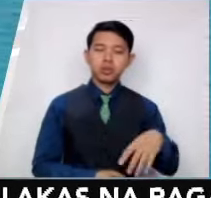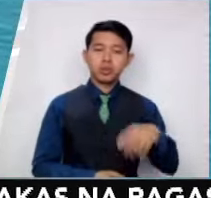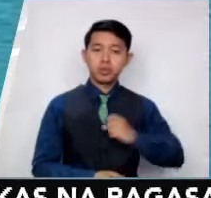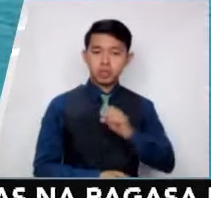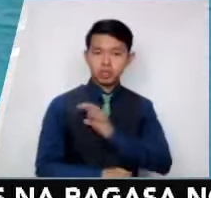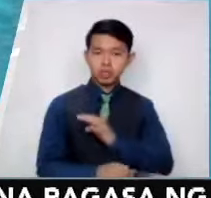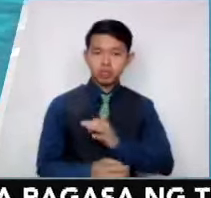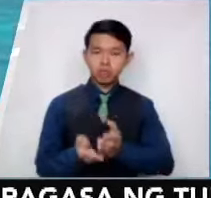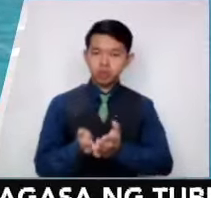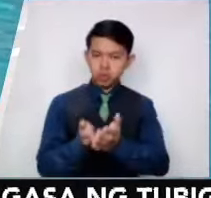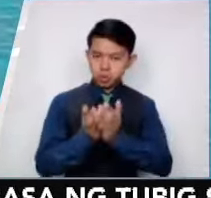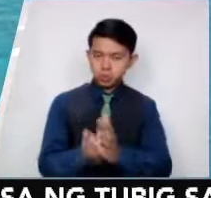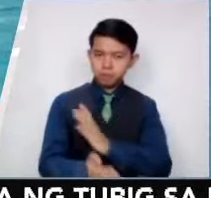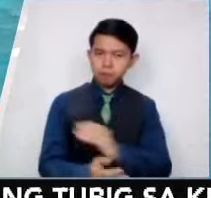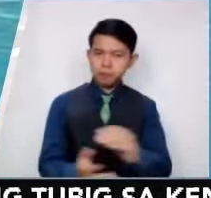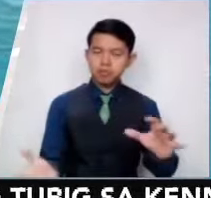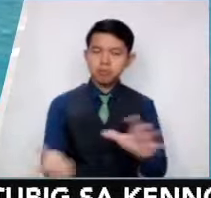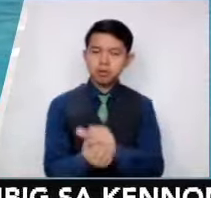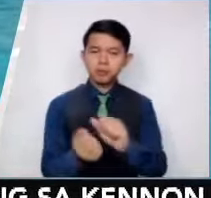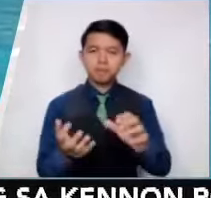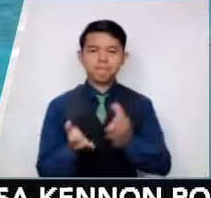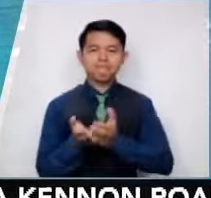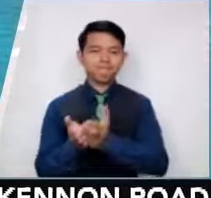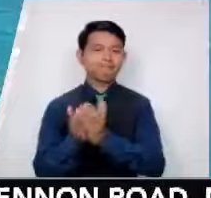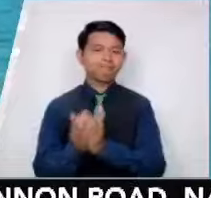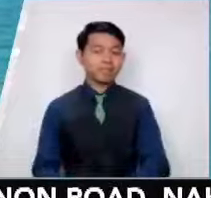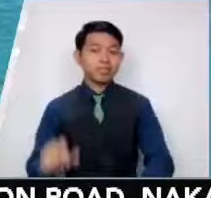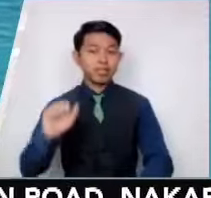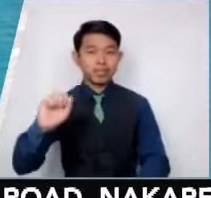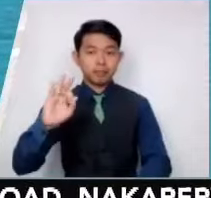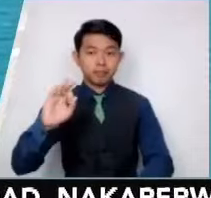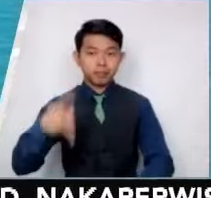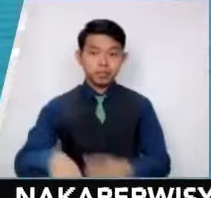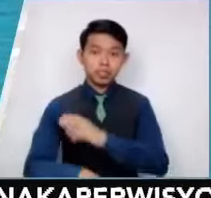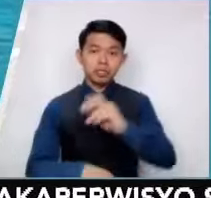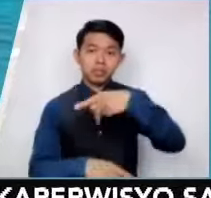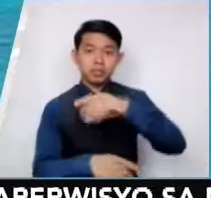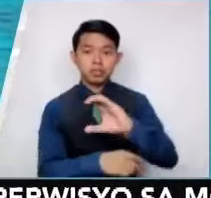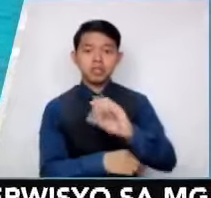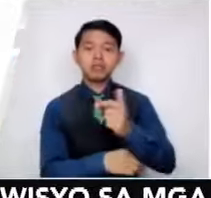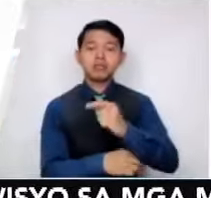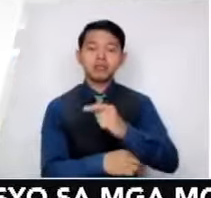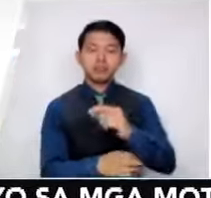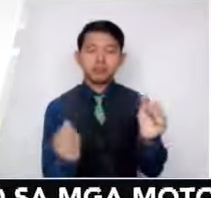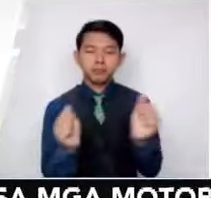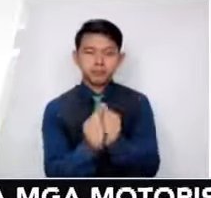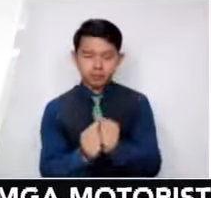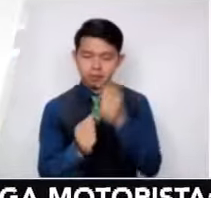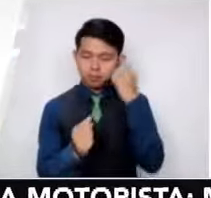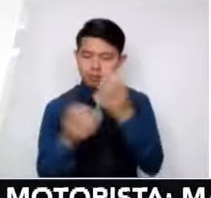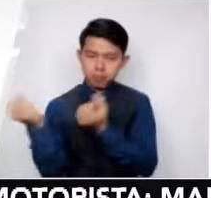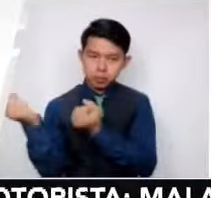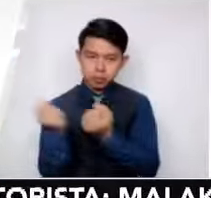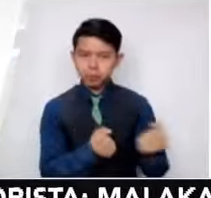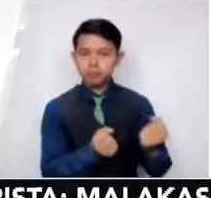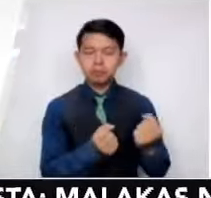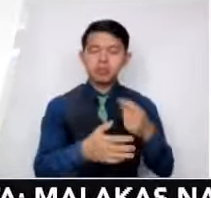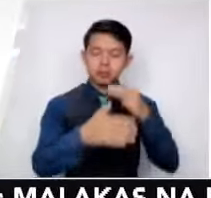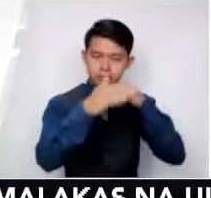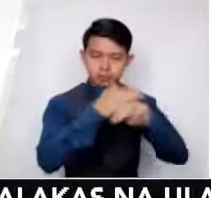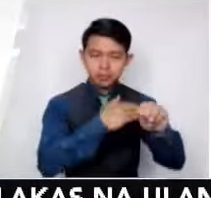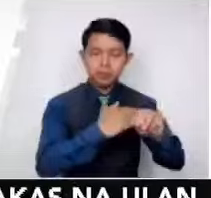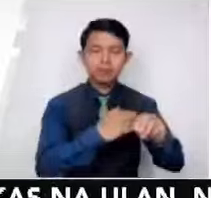nagsanib pwersa ang AFP at Philippine coastguard para sa routin rotation at resupply mission na ito dagdag pa ng task force nanatiling